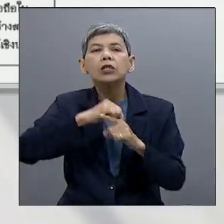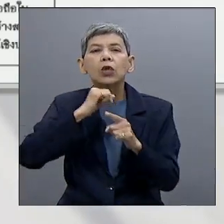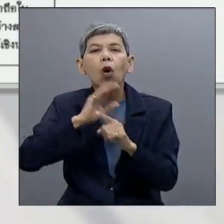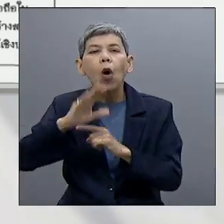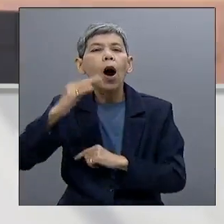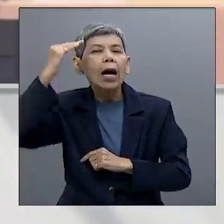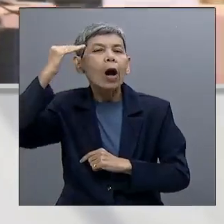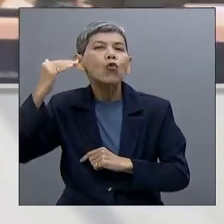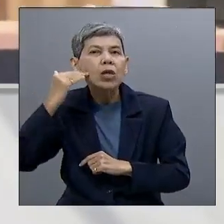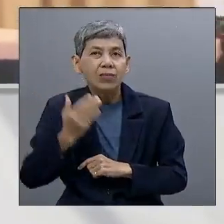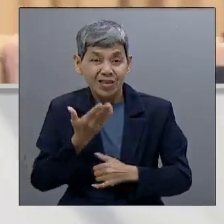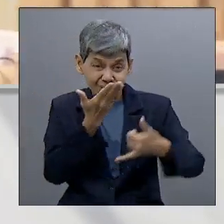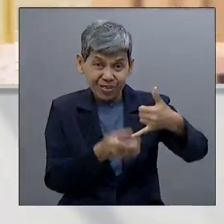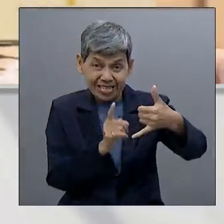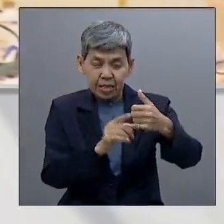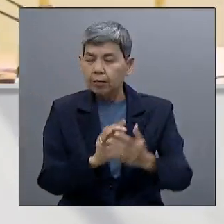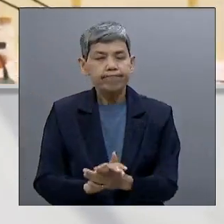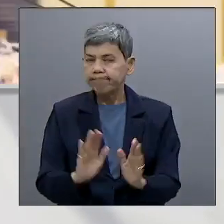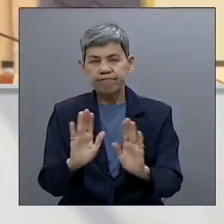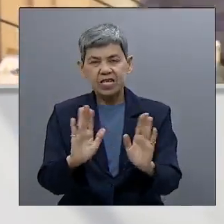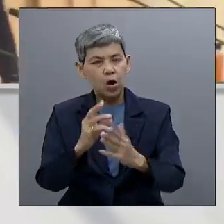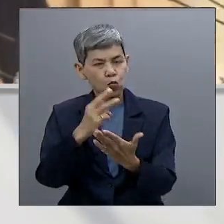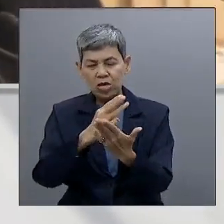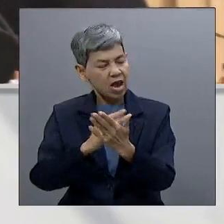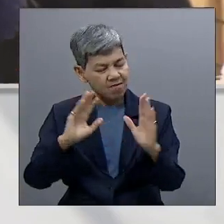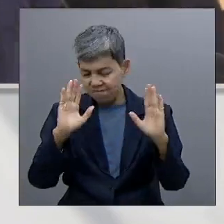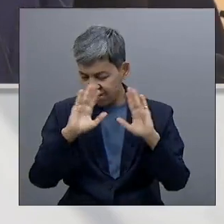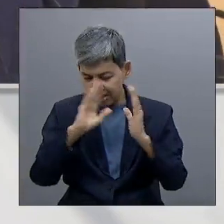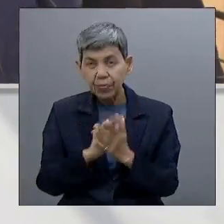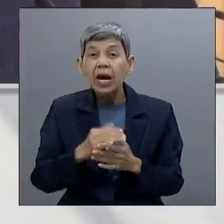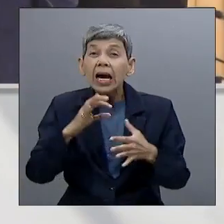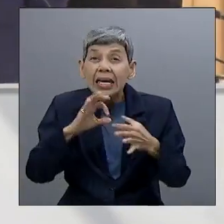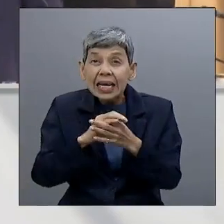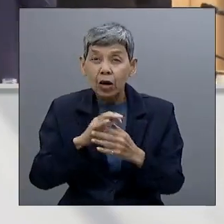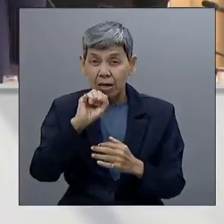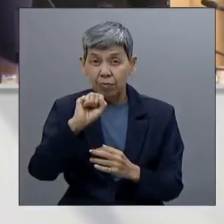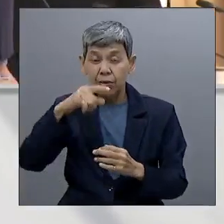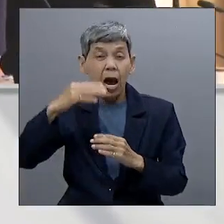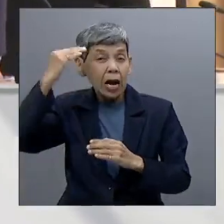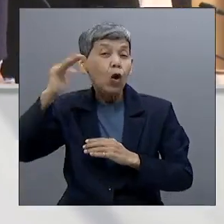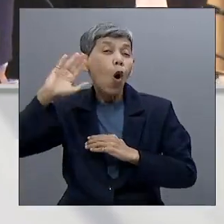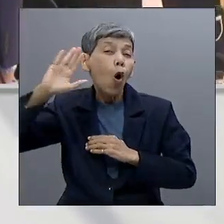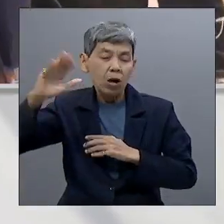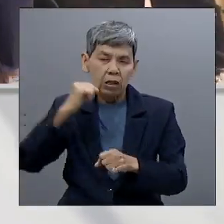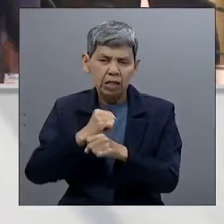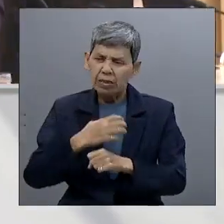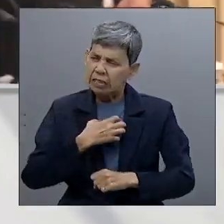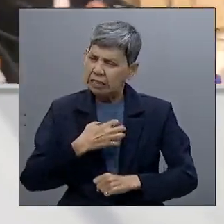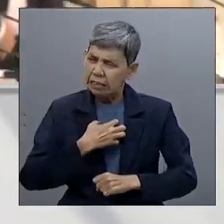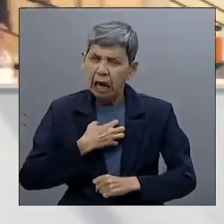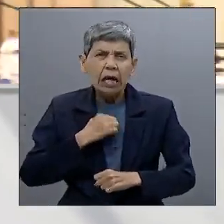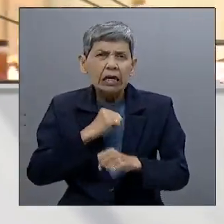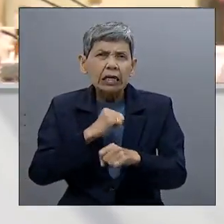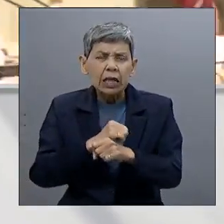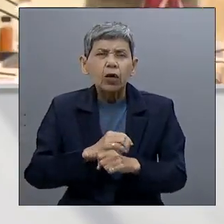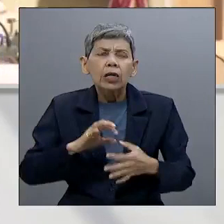ต่อาจารย์ชี้แจงว่านี่คือความผิดพลาดในทางวิชาการค่ะแท้ที่จริงแล้วยุทธศาสตร์ของเกาหลีใต้ในช่วงแรกไม่ได้อยากจะคิดเรื่องการใ